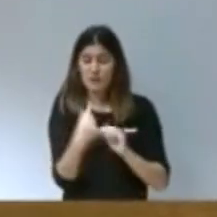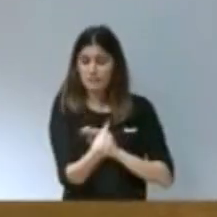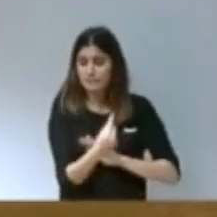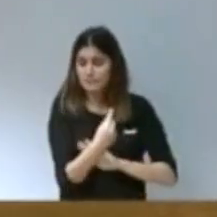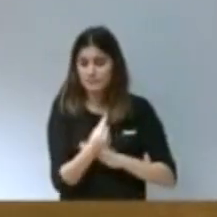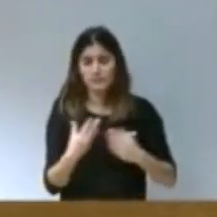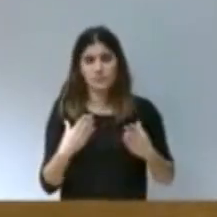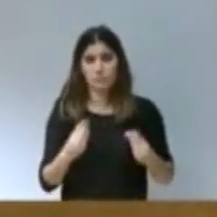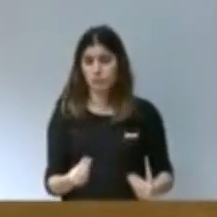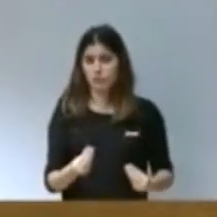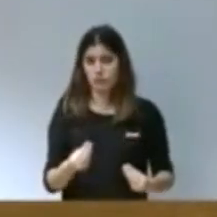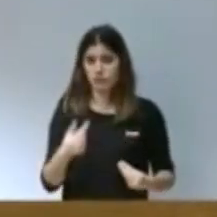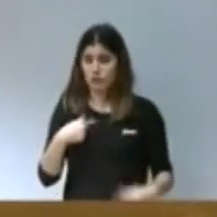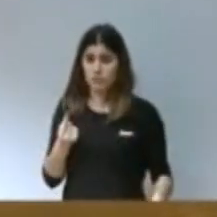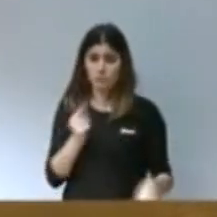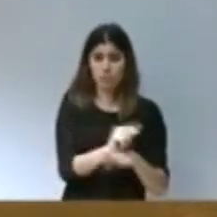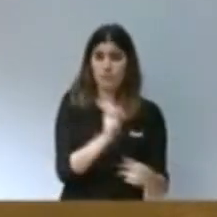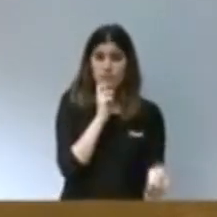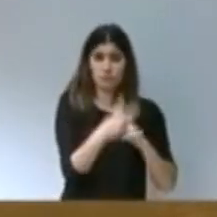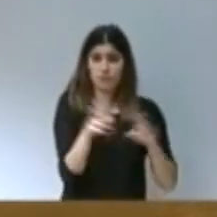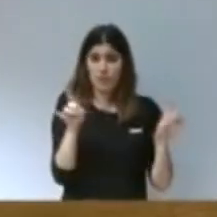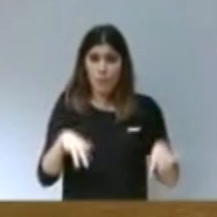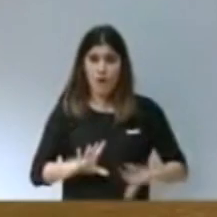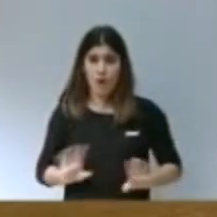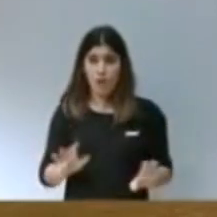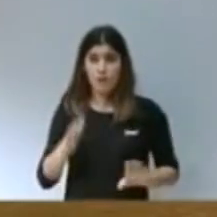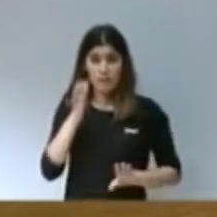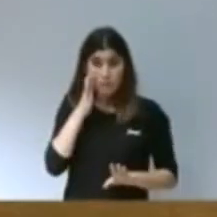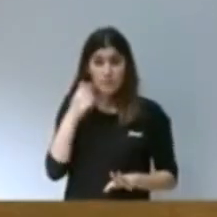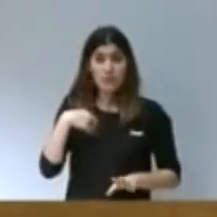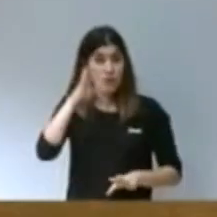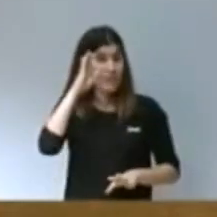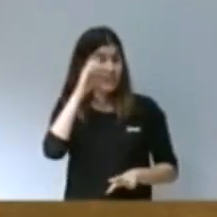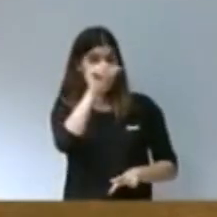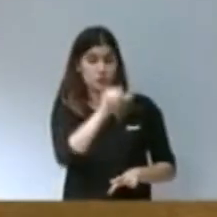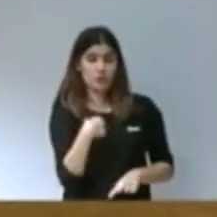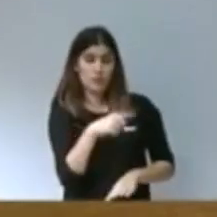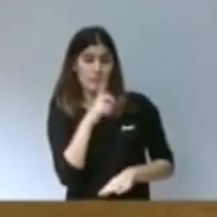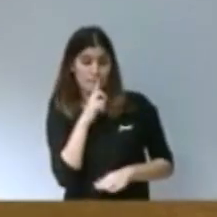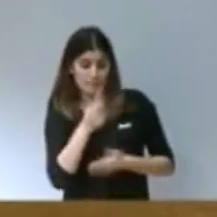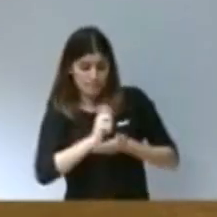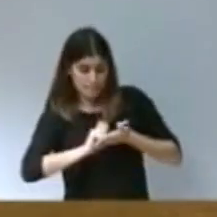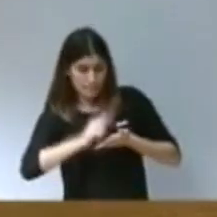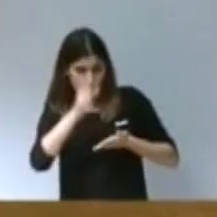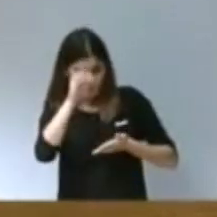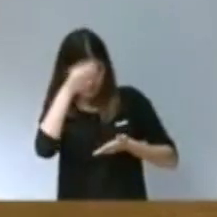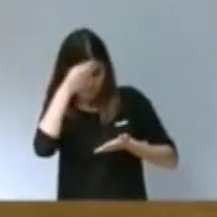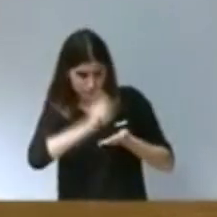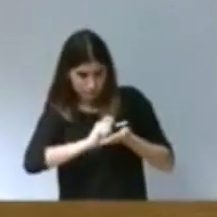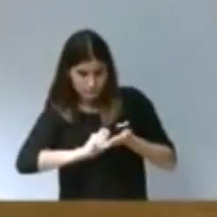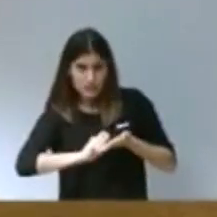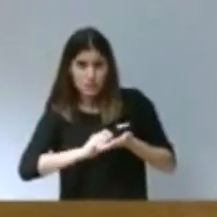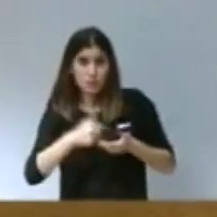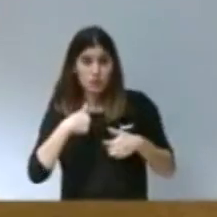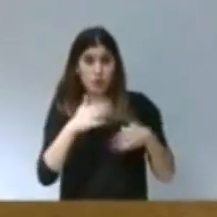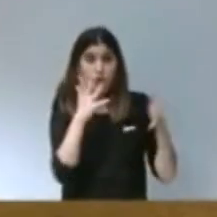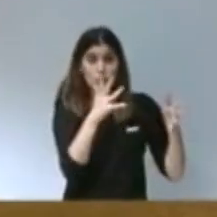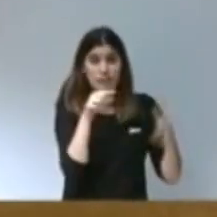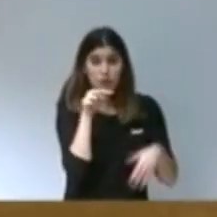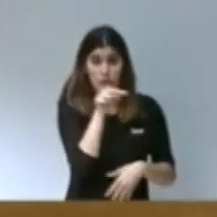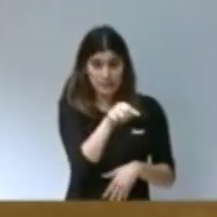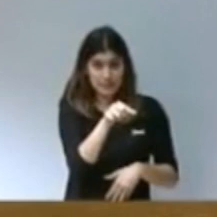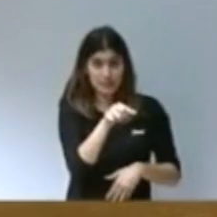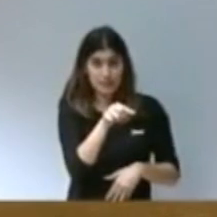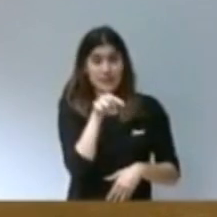com a vostè li pot solivantar el que jo li conteste. Però igual que jo l'escolte i calladeta, prenent notes, jo li recomano a